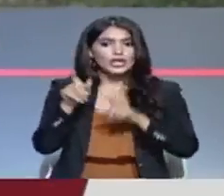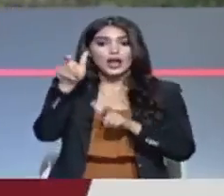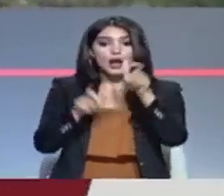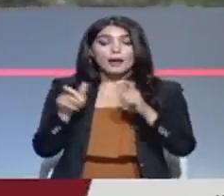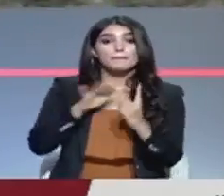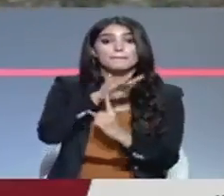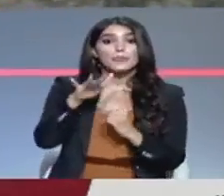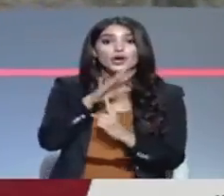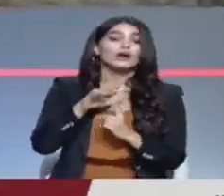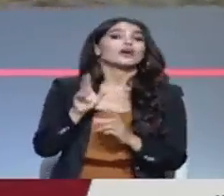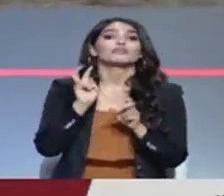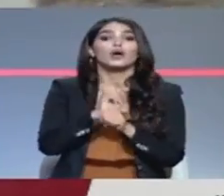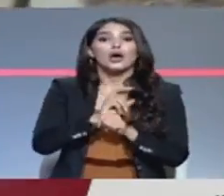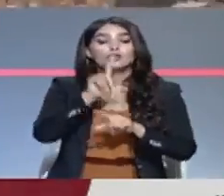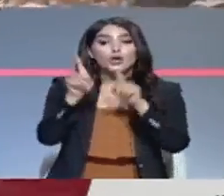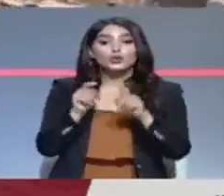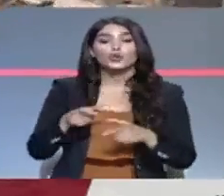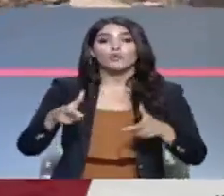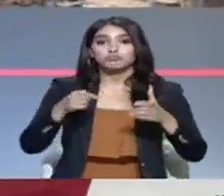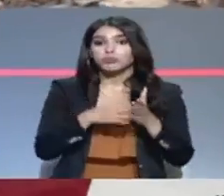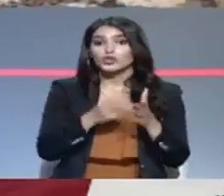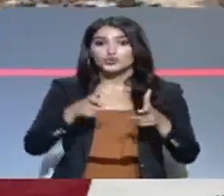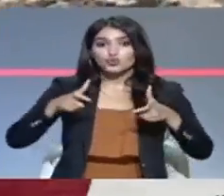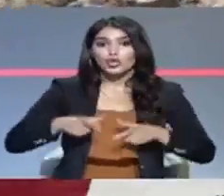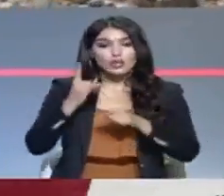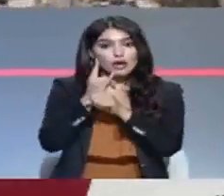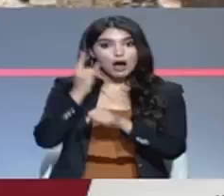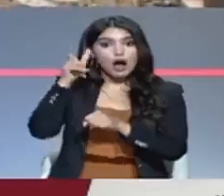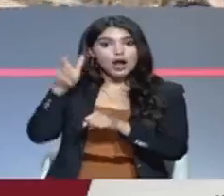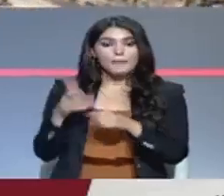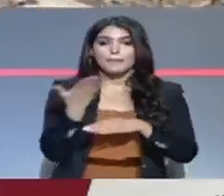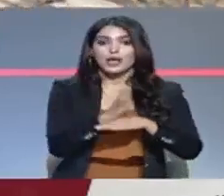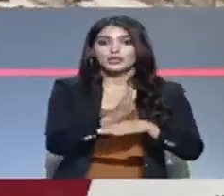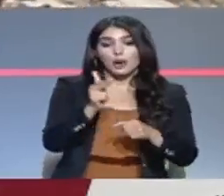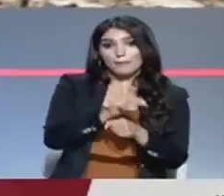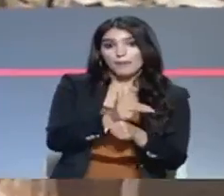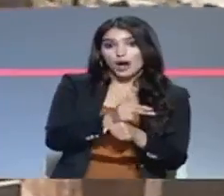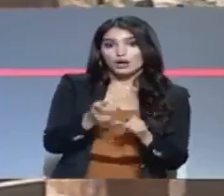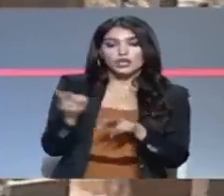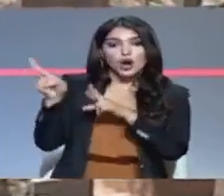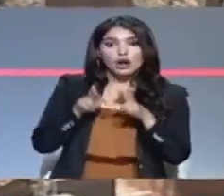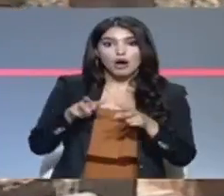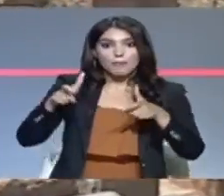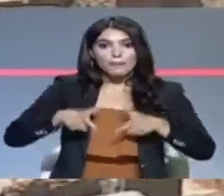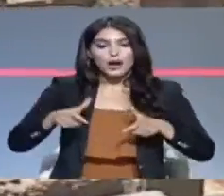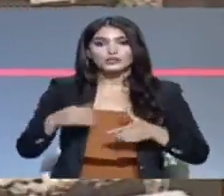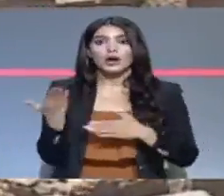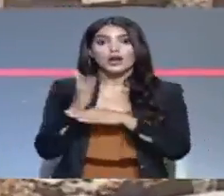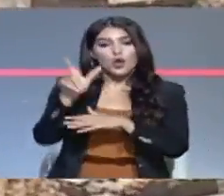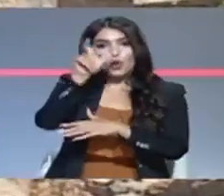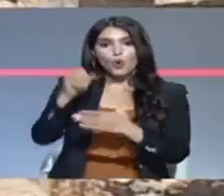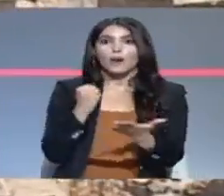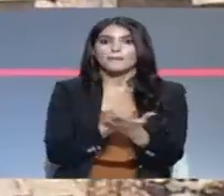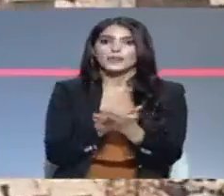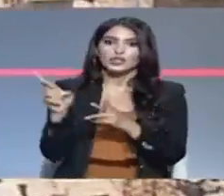المجتمع المدني تبقى مطروحة حول نسخة درع حنابال التي عرضت بسلقطة إلى حين عودة القطعة الأثرية المعروضة بإيطاليا إلى